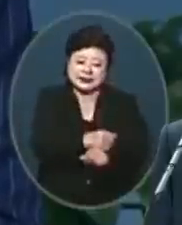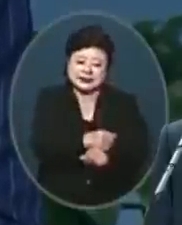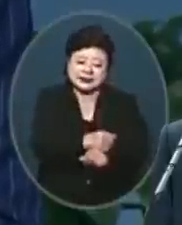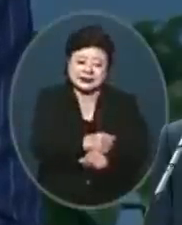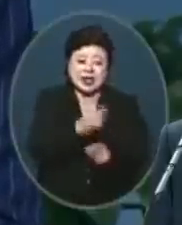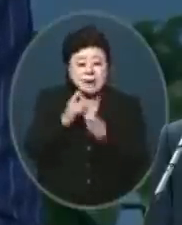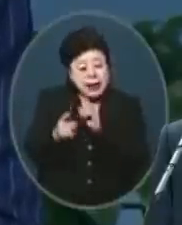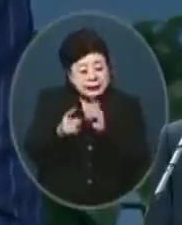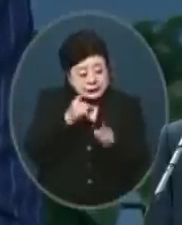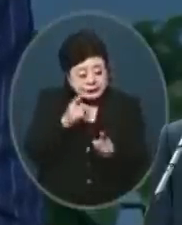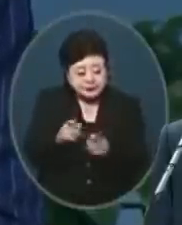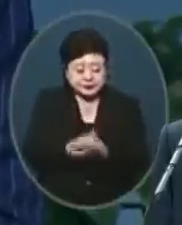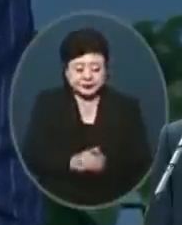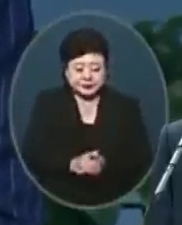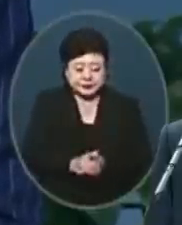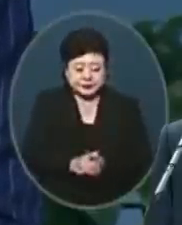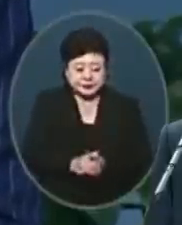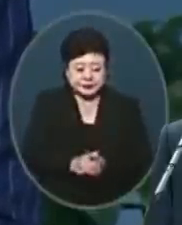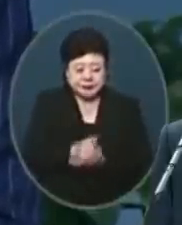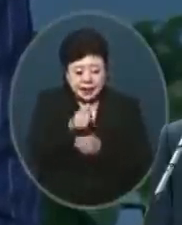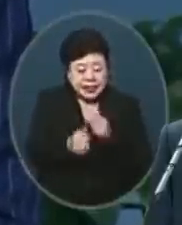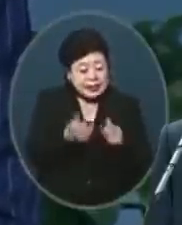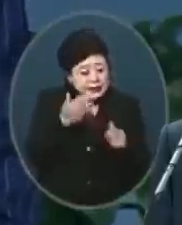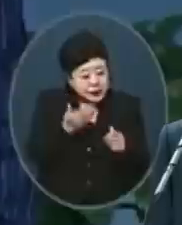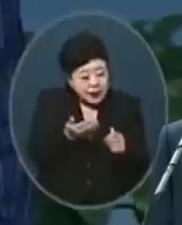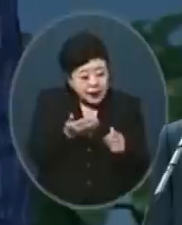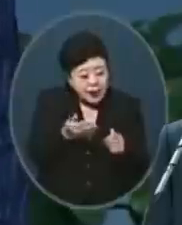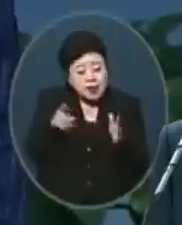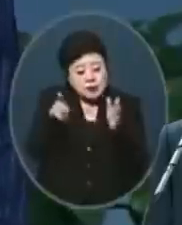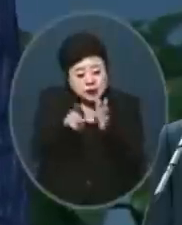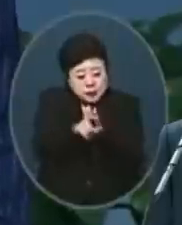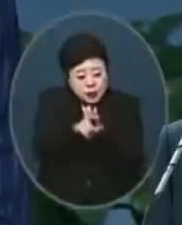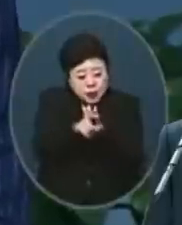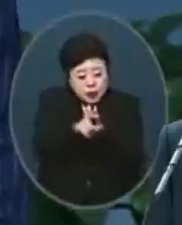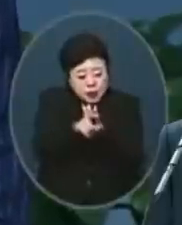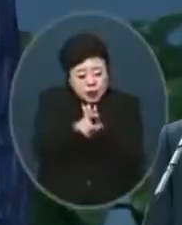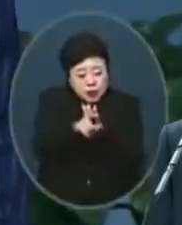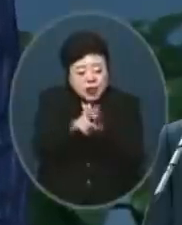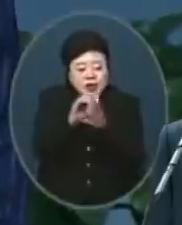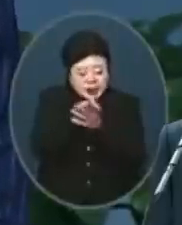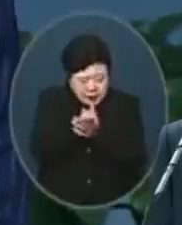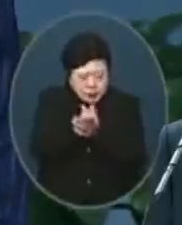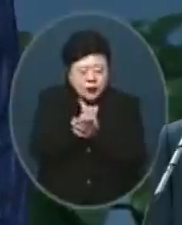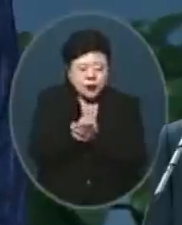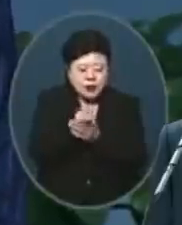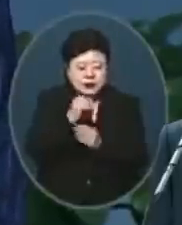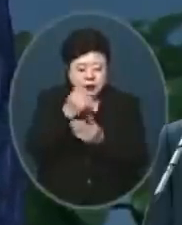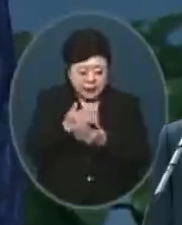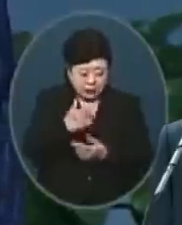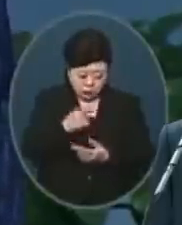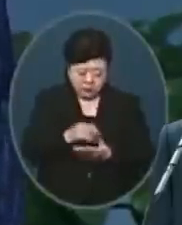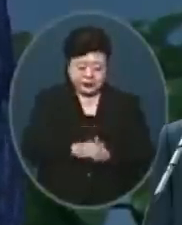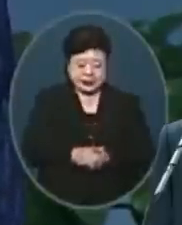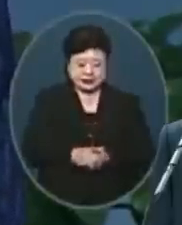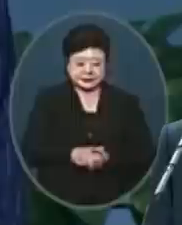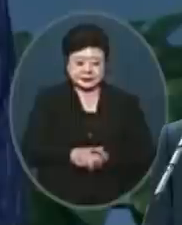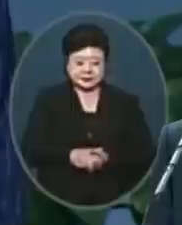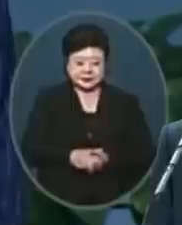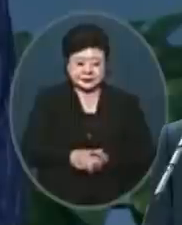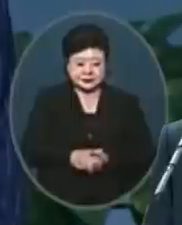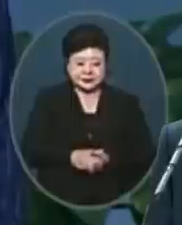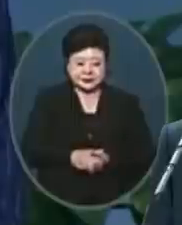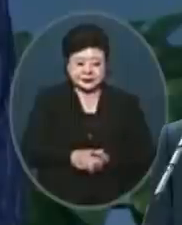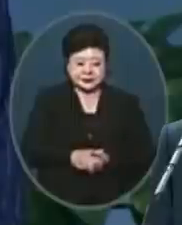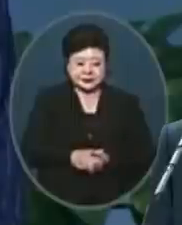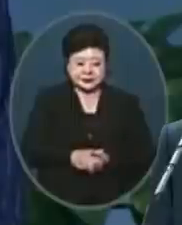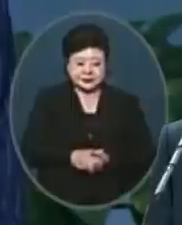이 말씀을 하나님께 믿음으로 기도해서 받기를 원하시는 것입니다.